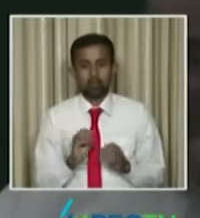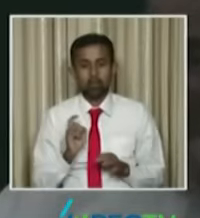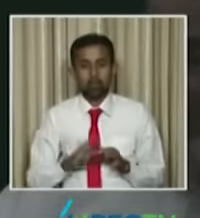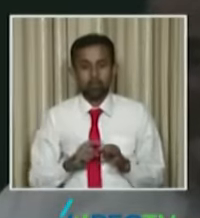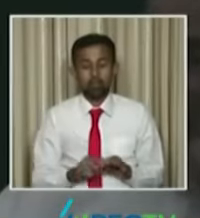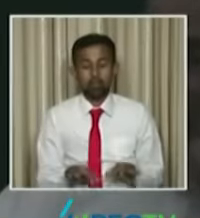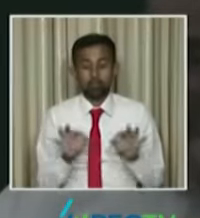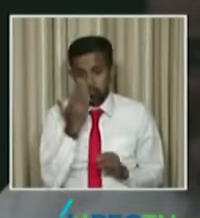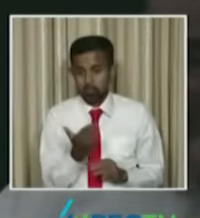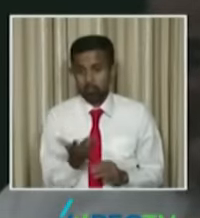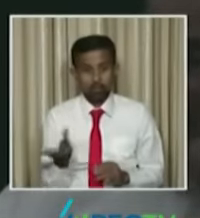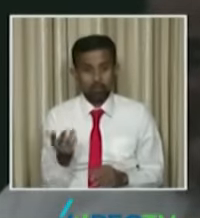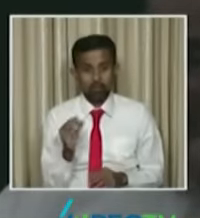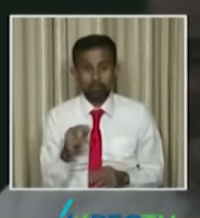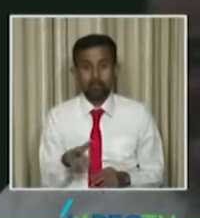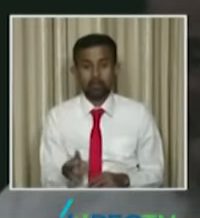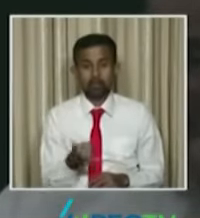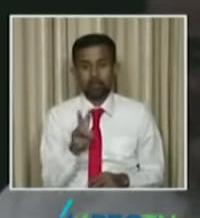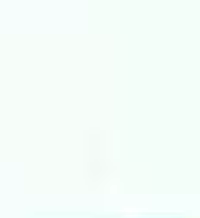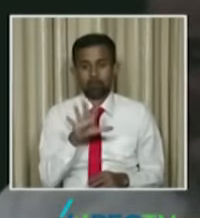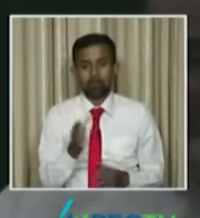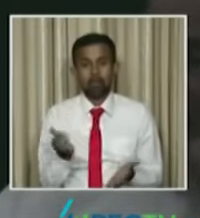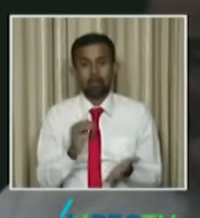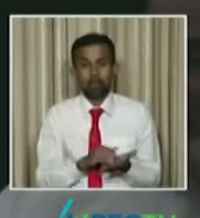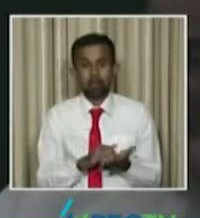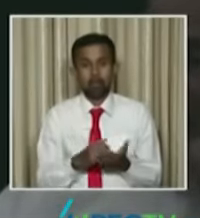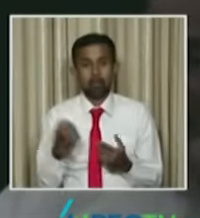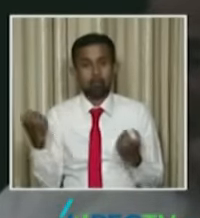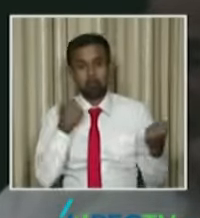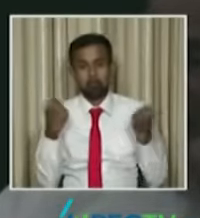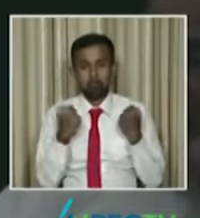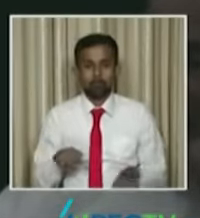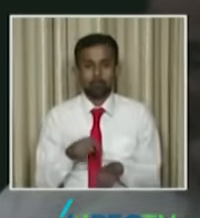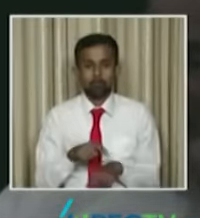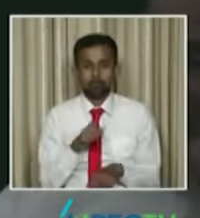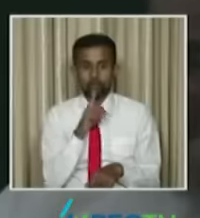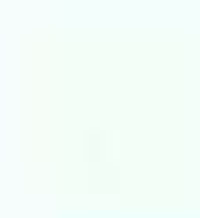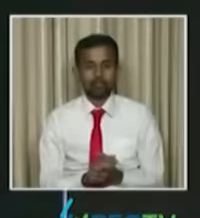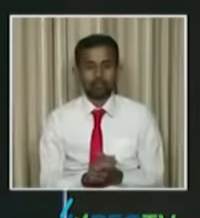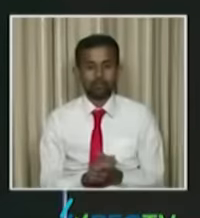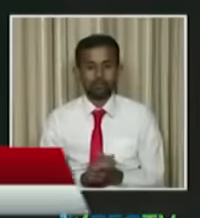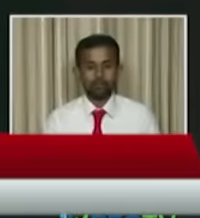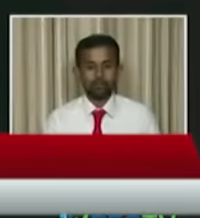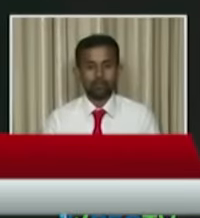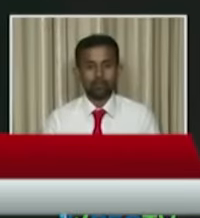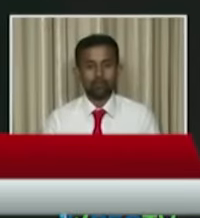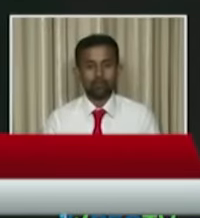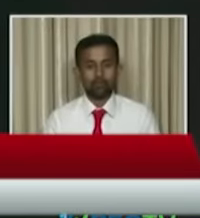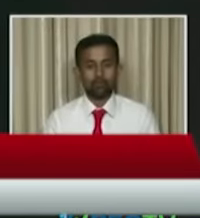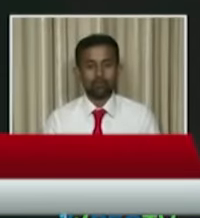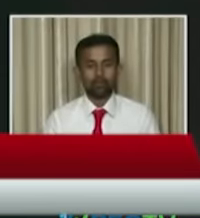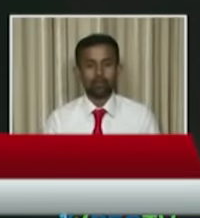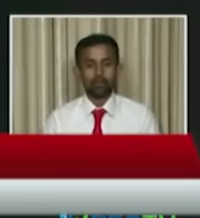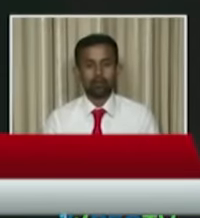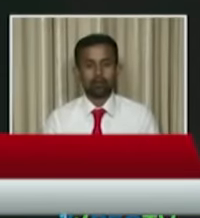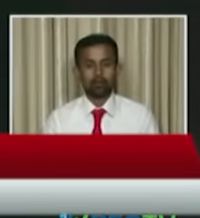ප්‍රශ්නෙට හරියට මුහුණ නොදුන්නොත් මේ 225 දෙනාම ආපහු ගුටි කඩතරට පත් වෙනවා කියන එක තමයි මතක් කරන්න තිබෙන්නේ. මේ මොහොත වෙනකොට